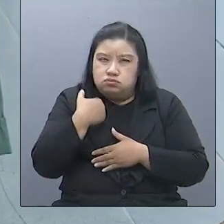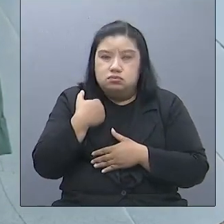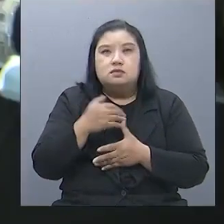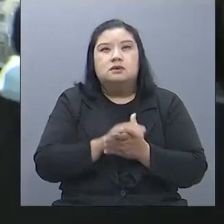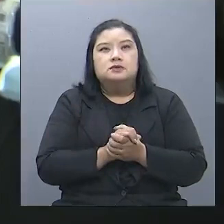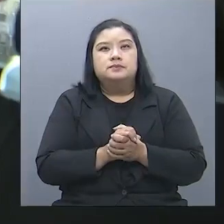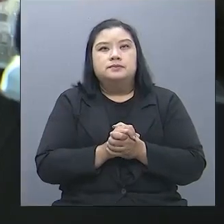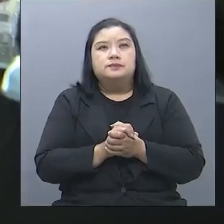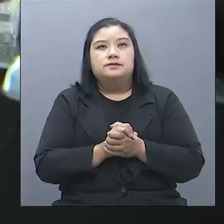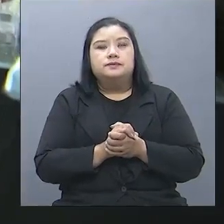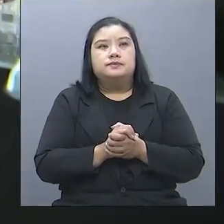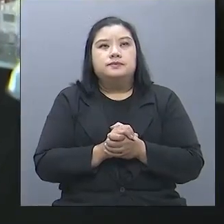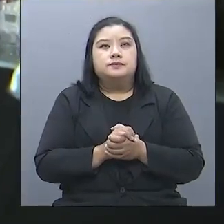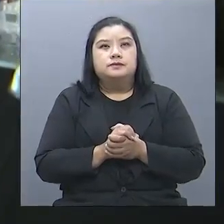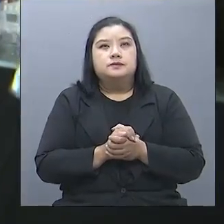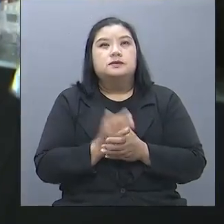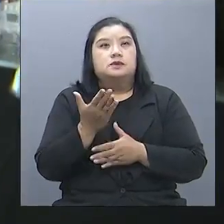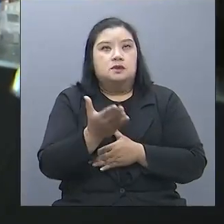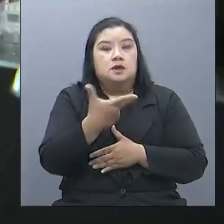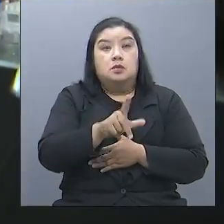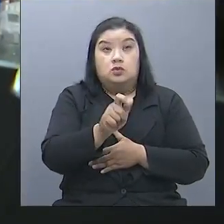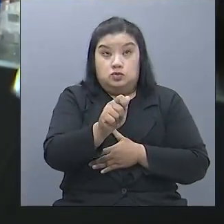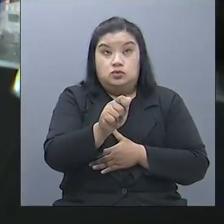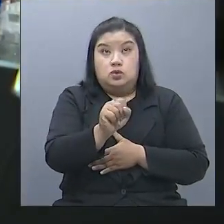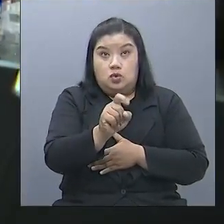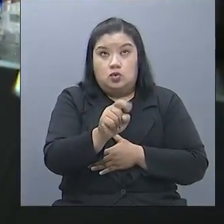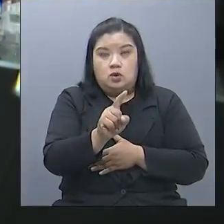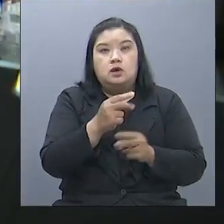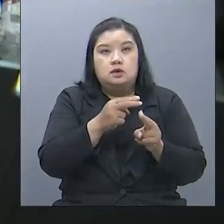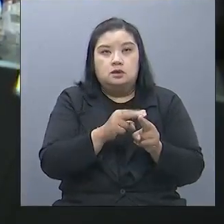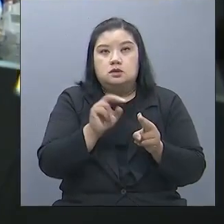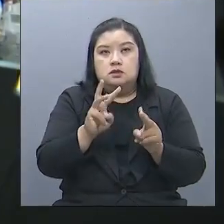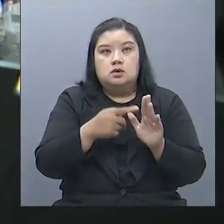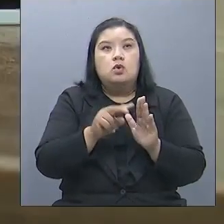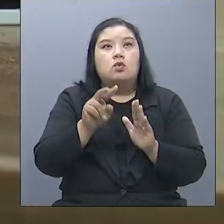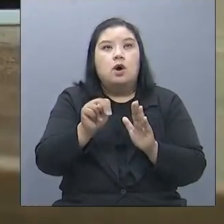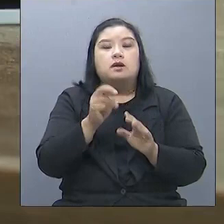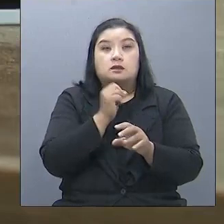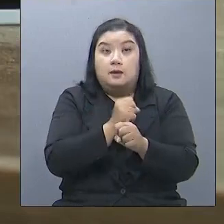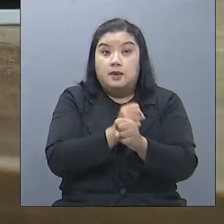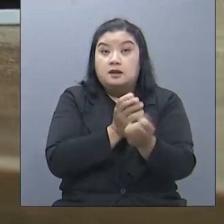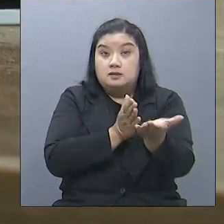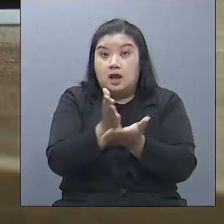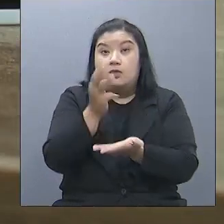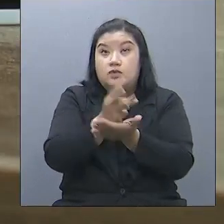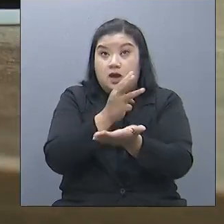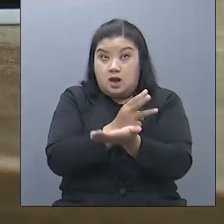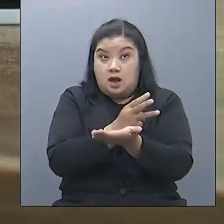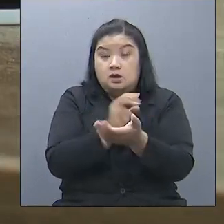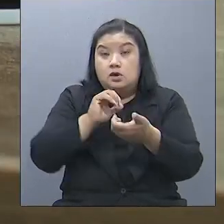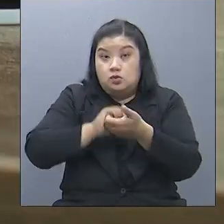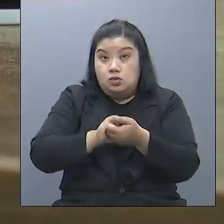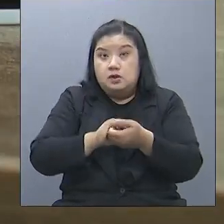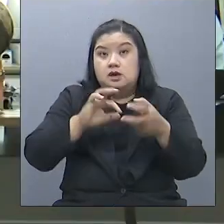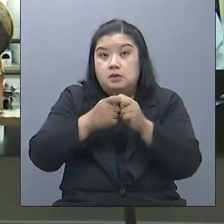ค่ะ ผู้ช่วยศาสตราจารย์ว่านวิริยาคณะทำงานด้านวิชาการเพื่อสนับสนุนแก้ไขปัญหาหมอกควันในภา